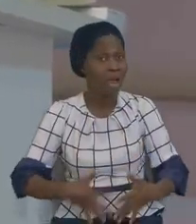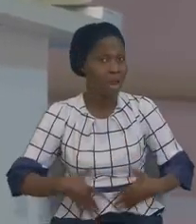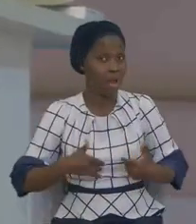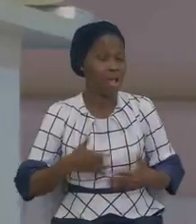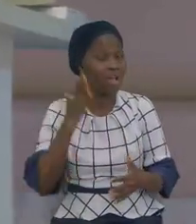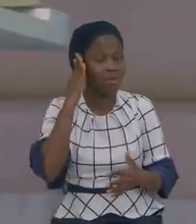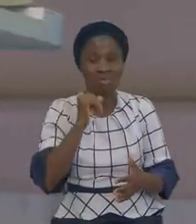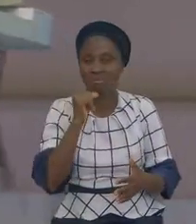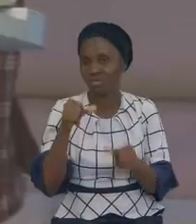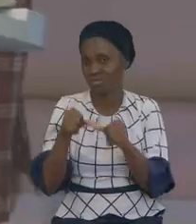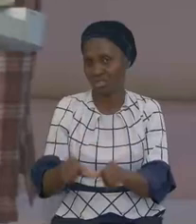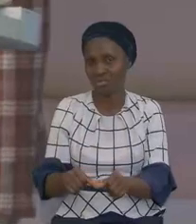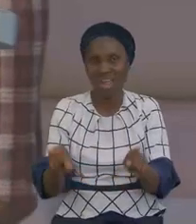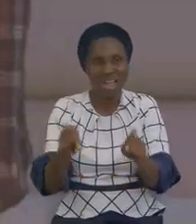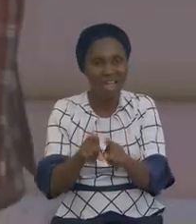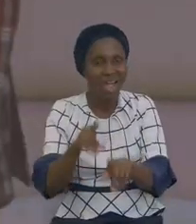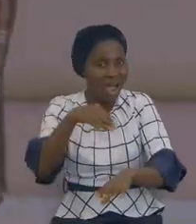rez-de-chaussée.